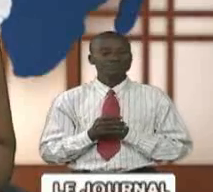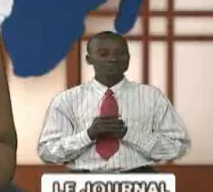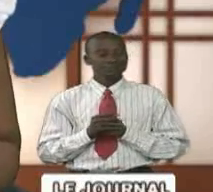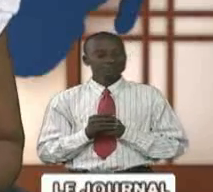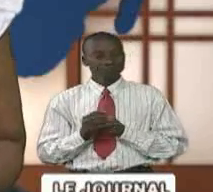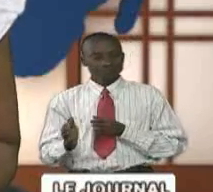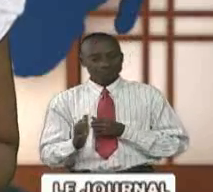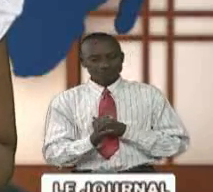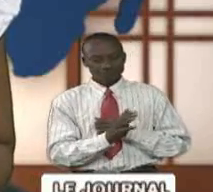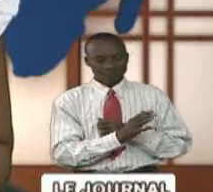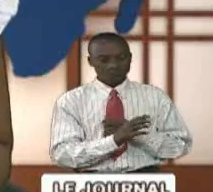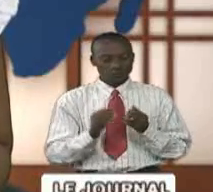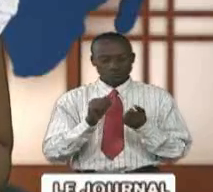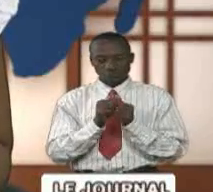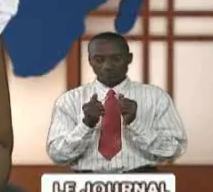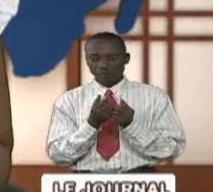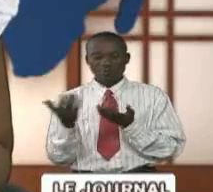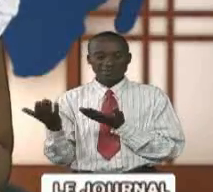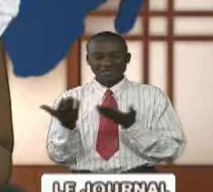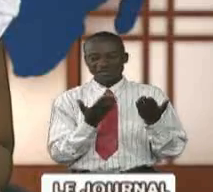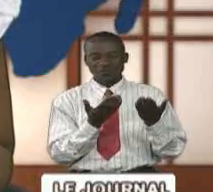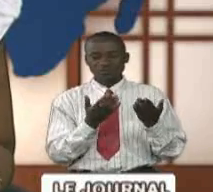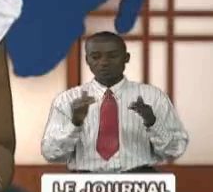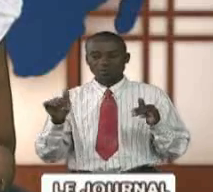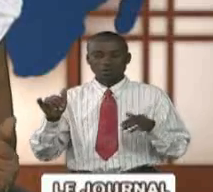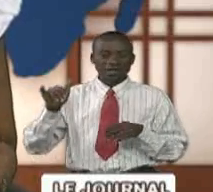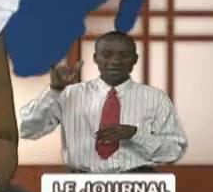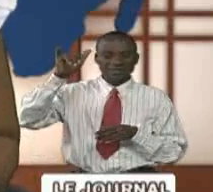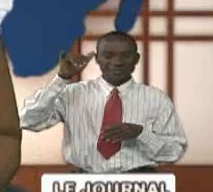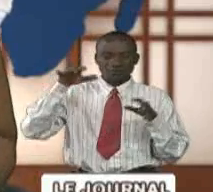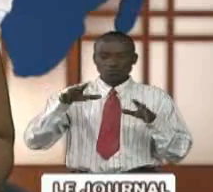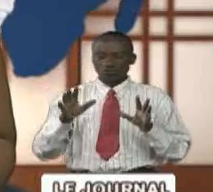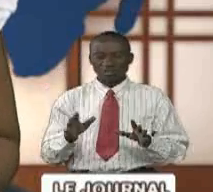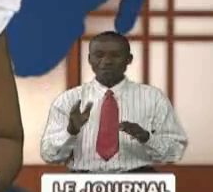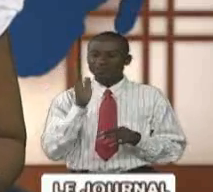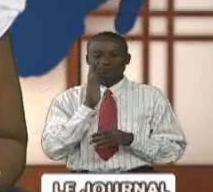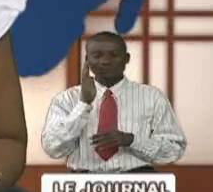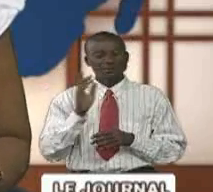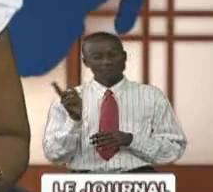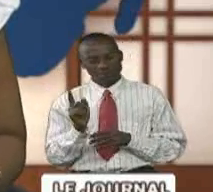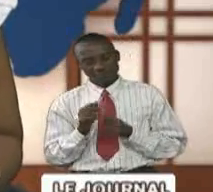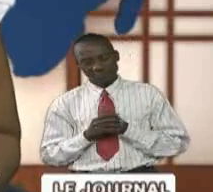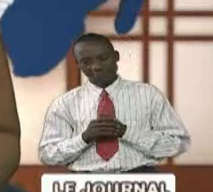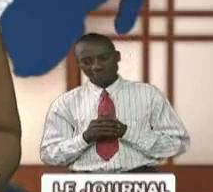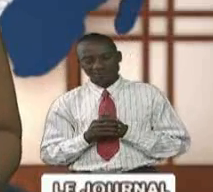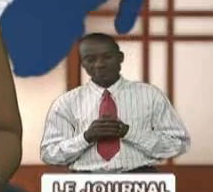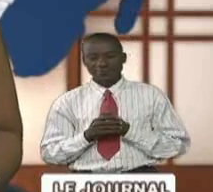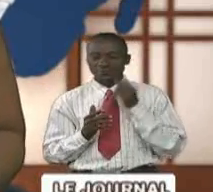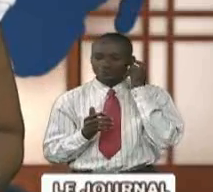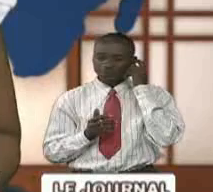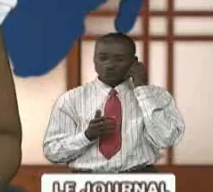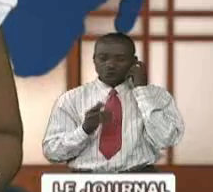Le secteur de transport aérien congolais se porte mal, c'est pas moi qui le dis. Cette réalité préoccupante nécessite